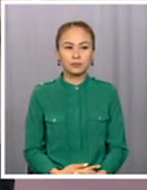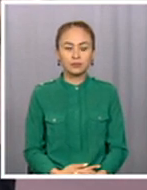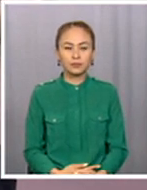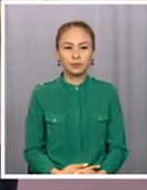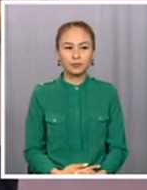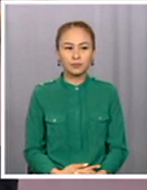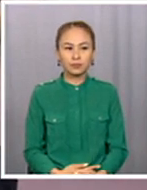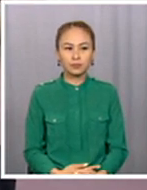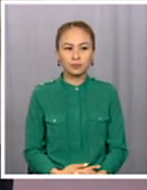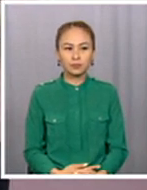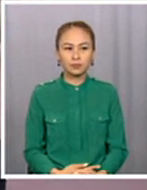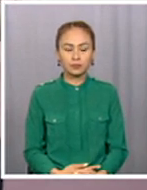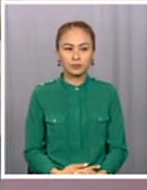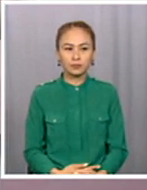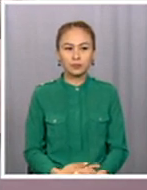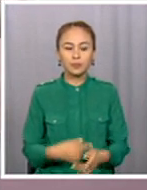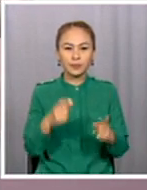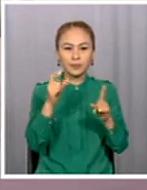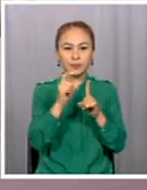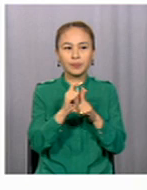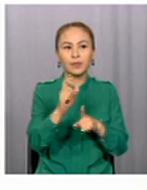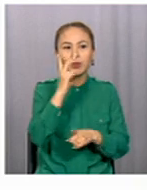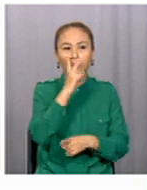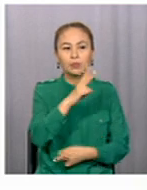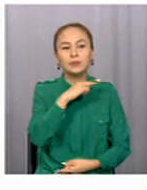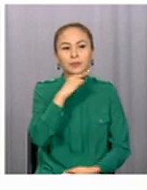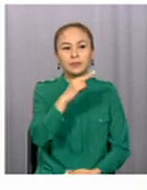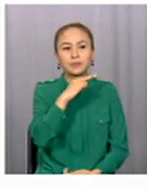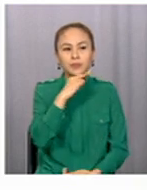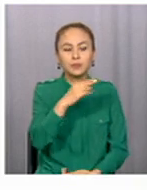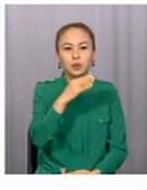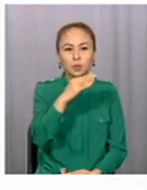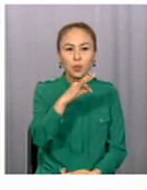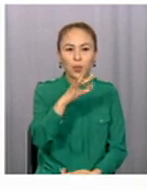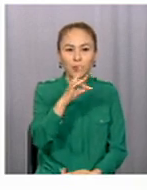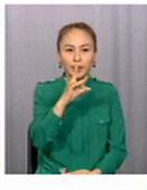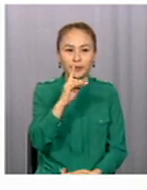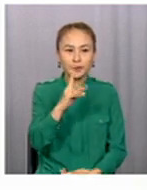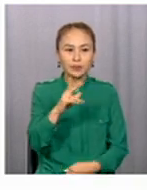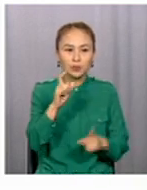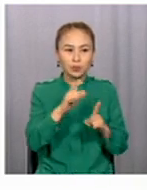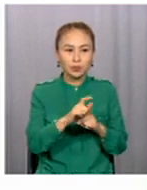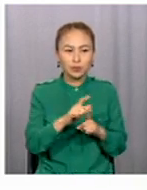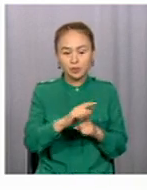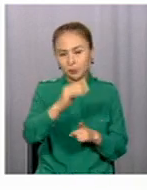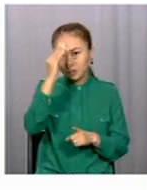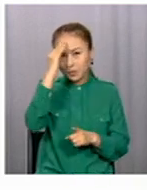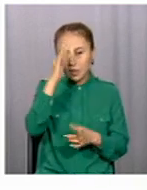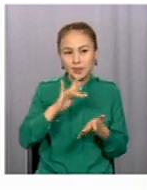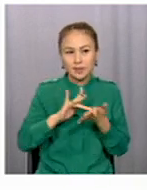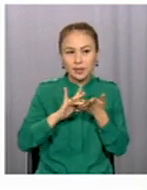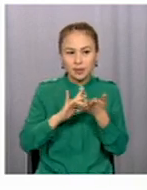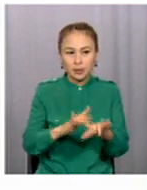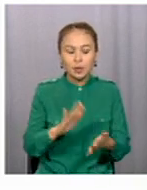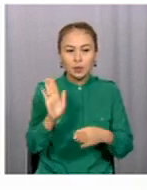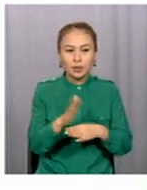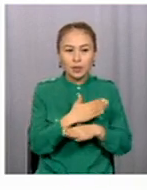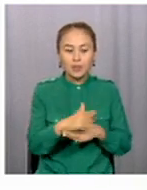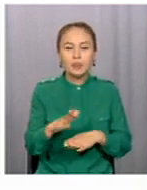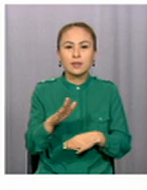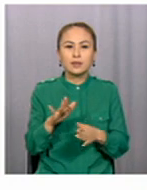Келесі сөздікке назар аударайық. Жорық сөзінің мағынасы саяхатқа,